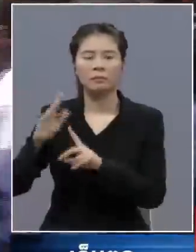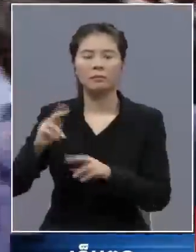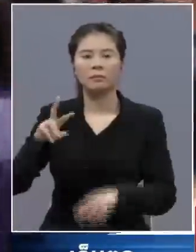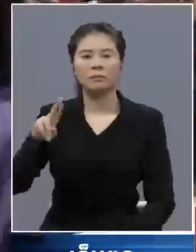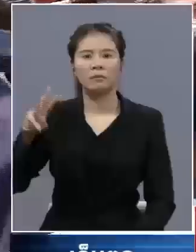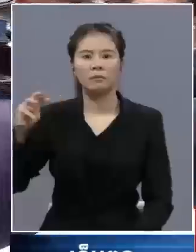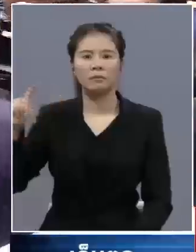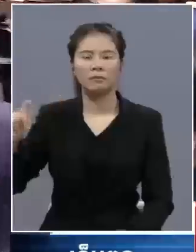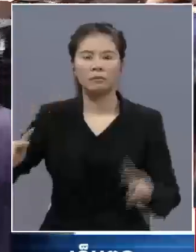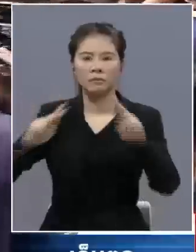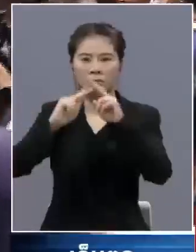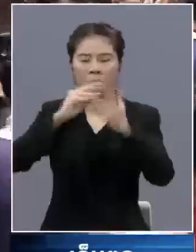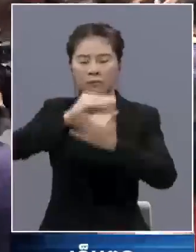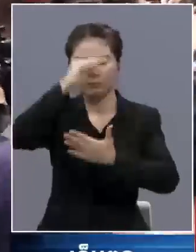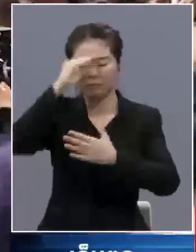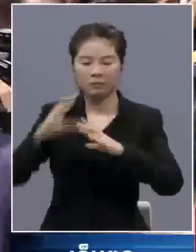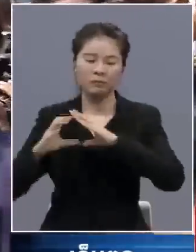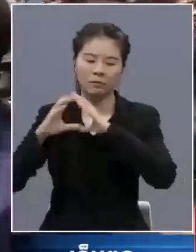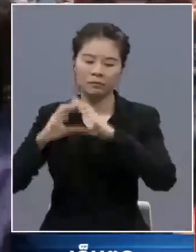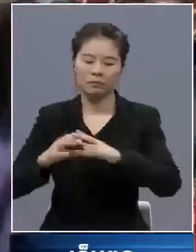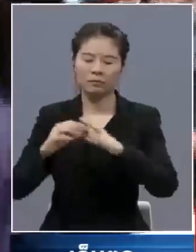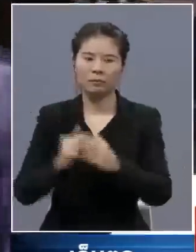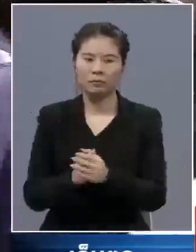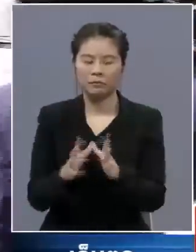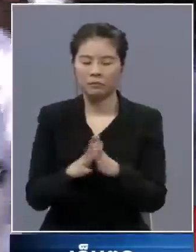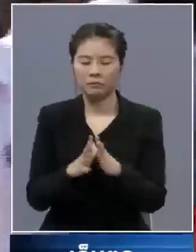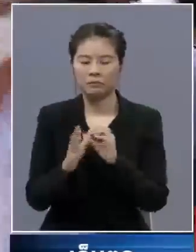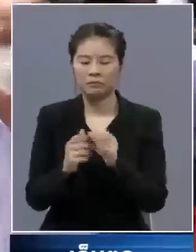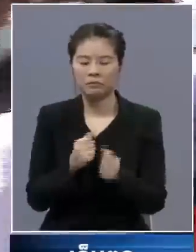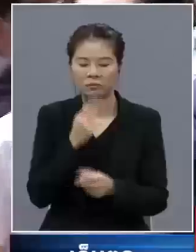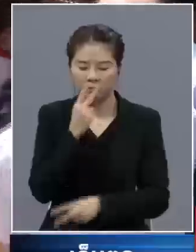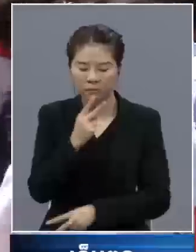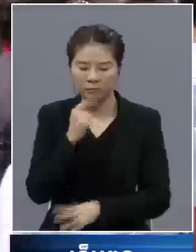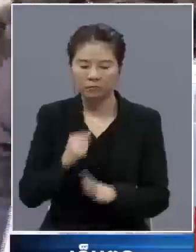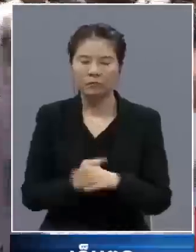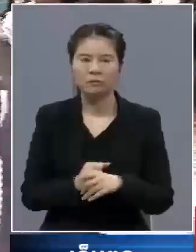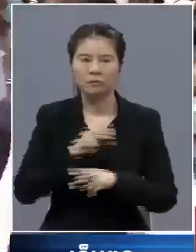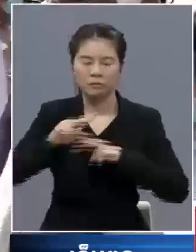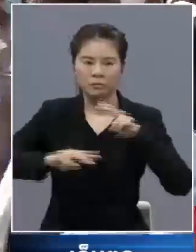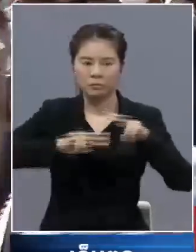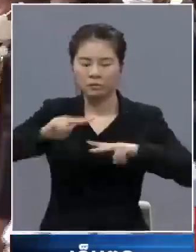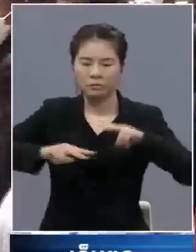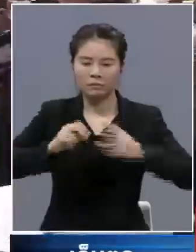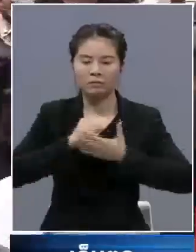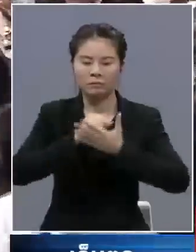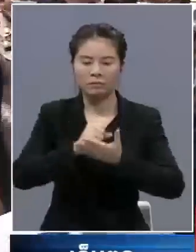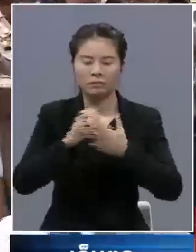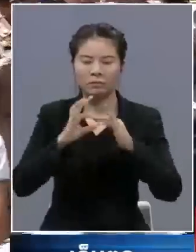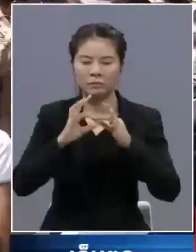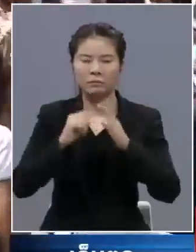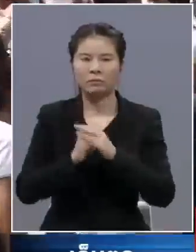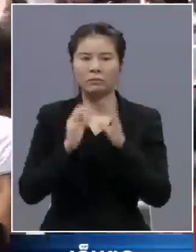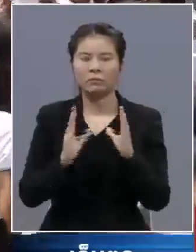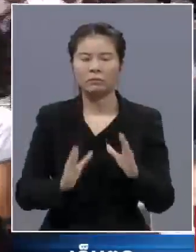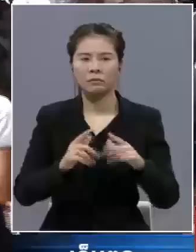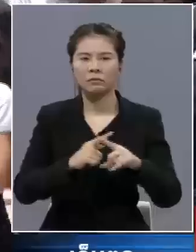ธิการครับก็ลงพื้นที่มารับฟังรายงานการบรรยายสรุปสถานการณ์ และการให้ความช่วยเหลือสาธารณภัยวาตภั